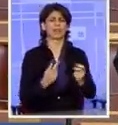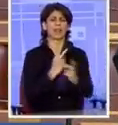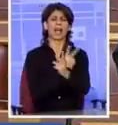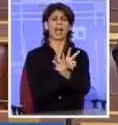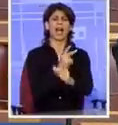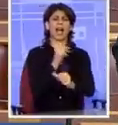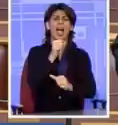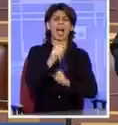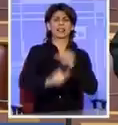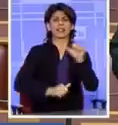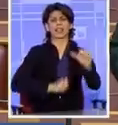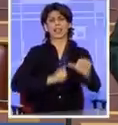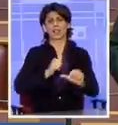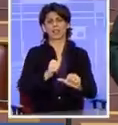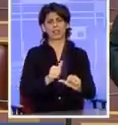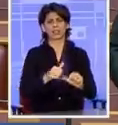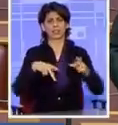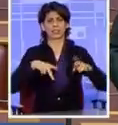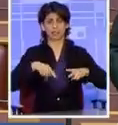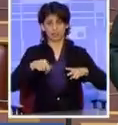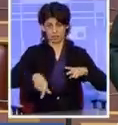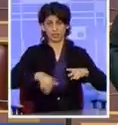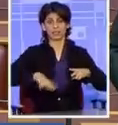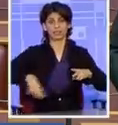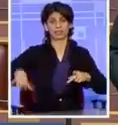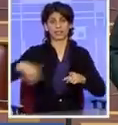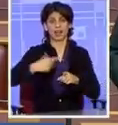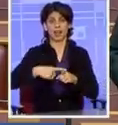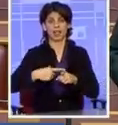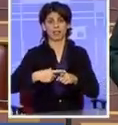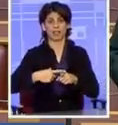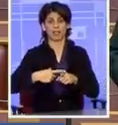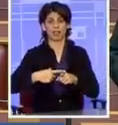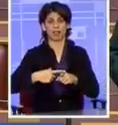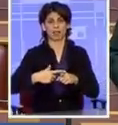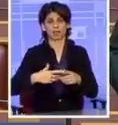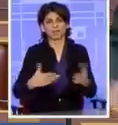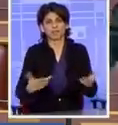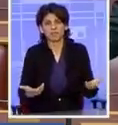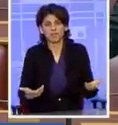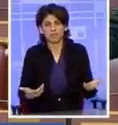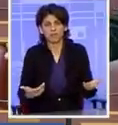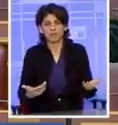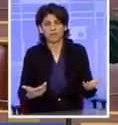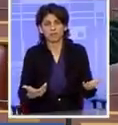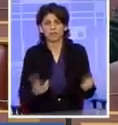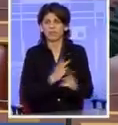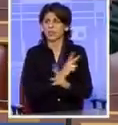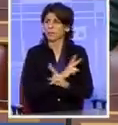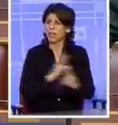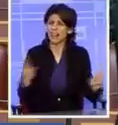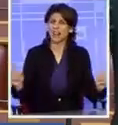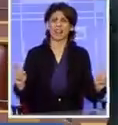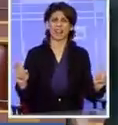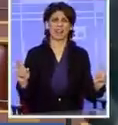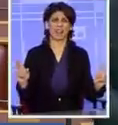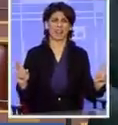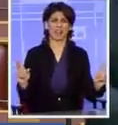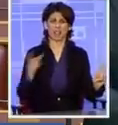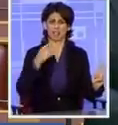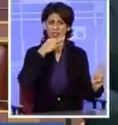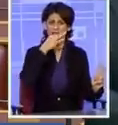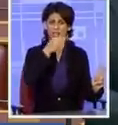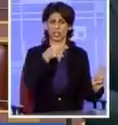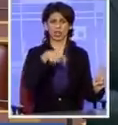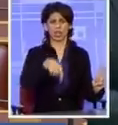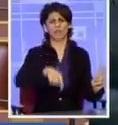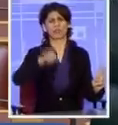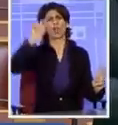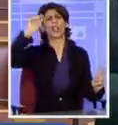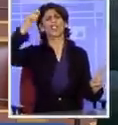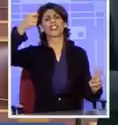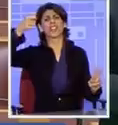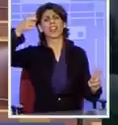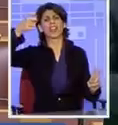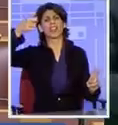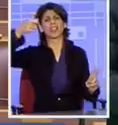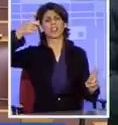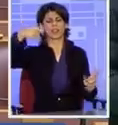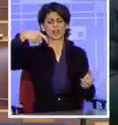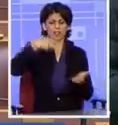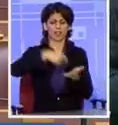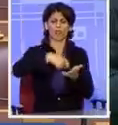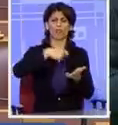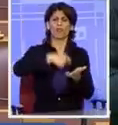κυβέρνηση σε αυτή τη χώρα. Να σας παρακαλέσω να ολοκληρώσετε, κύριε Τσίπρα. Και μια καθαρή κουβέντα για το Χαράτσι και ολοκληρώνω. Κύριε Παπαδή